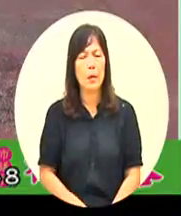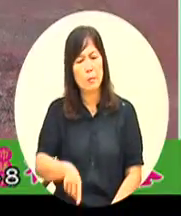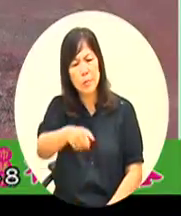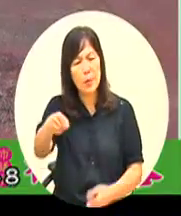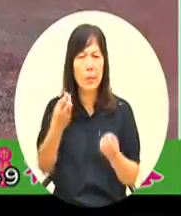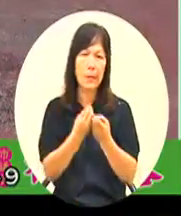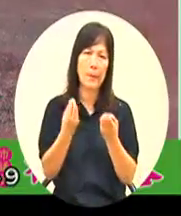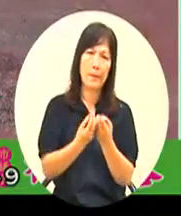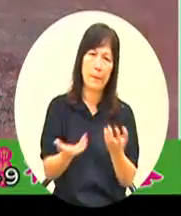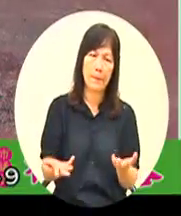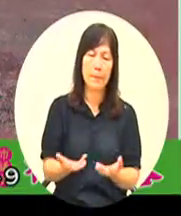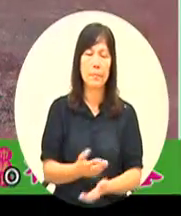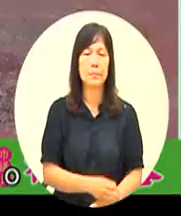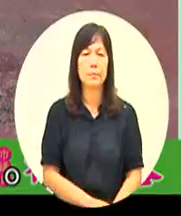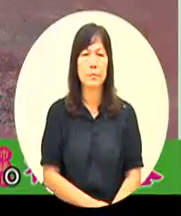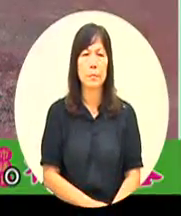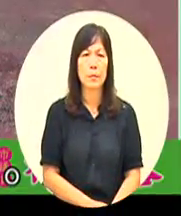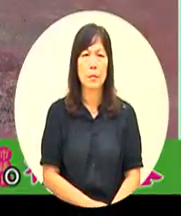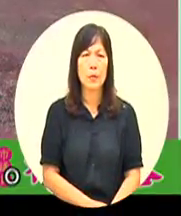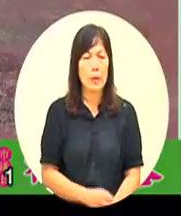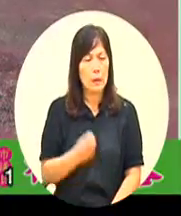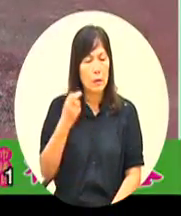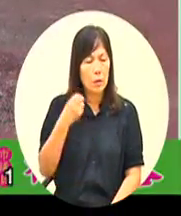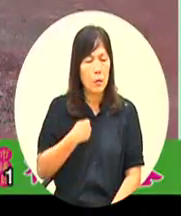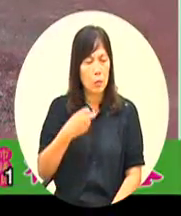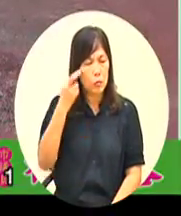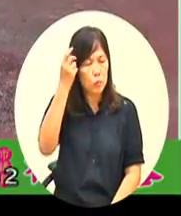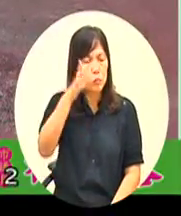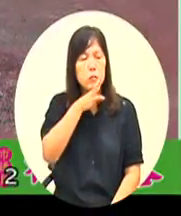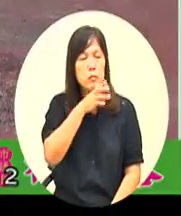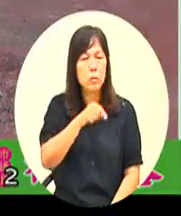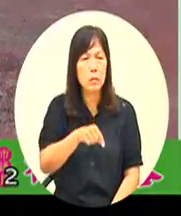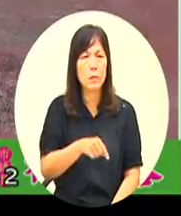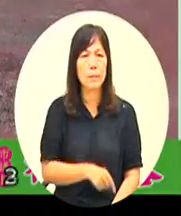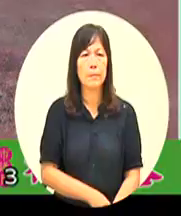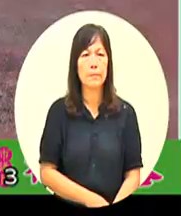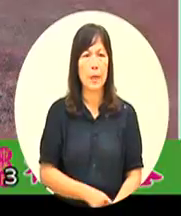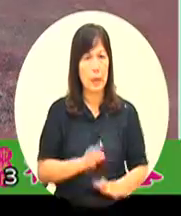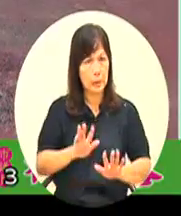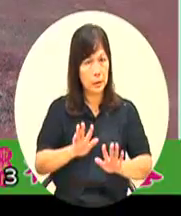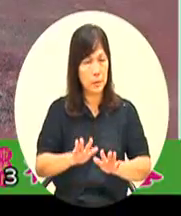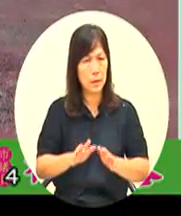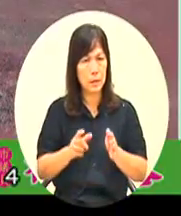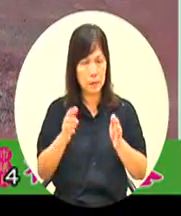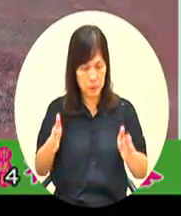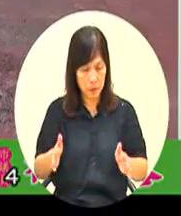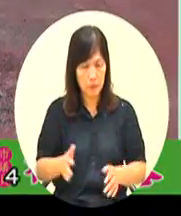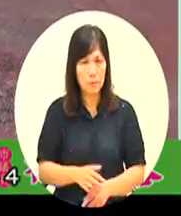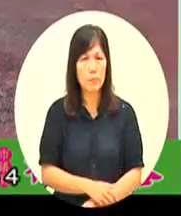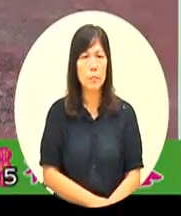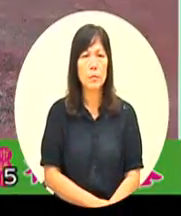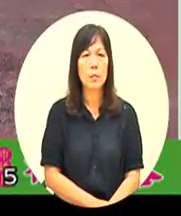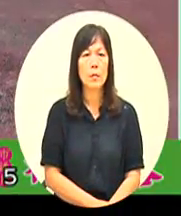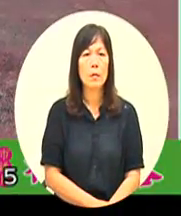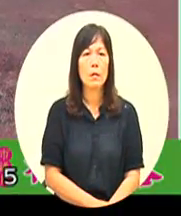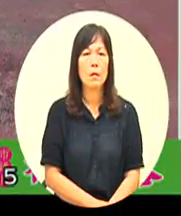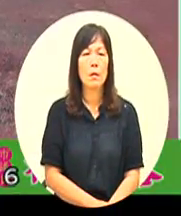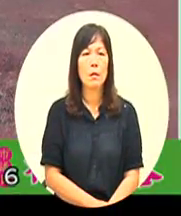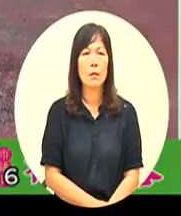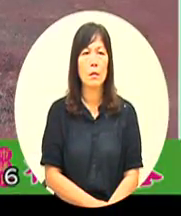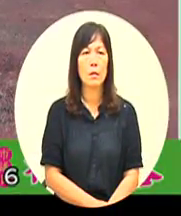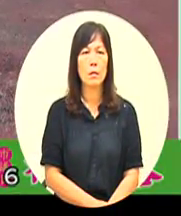办？所以这个我是觉得说，那在现阶段，我想这